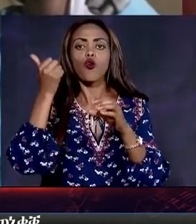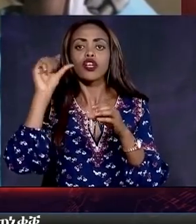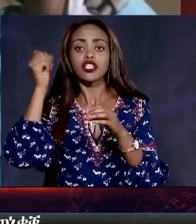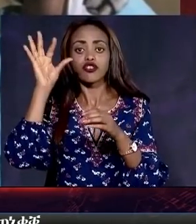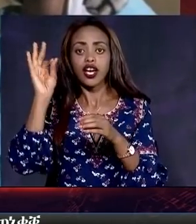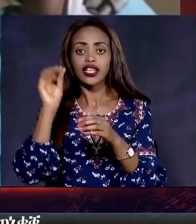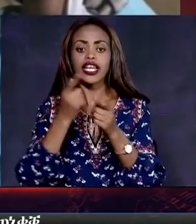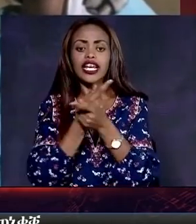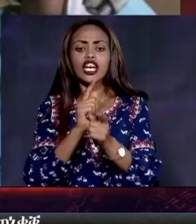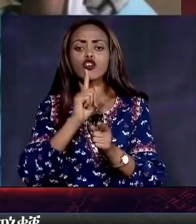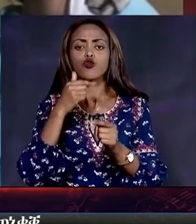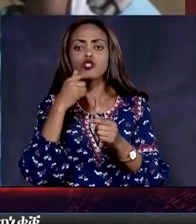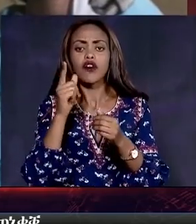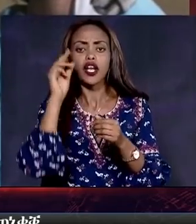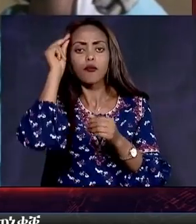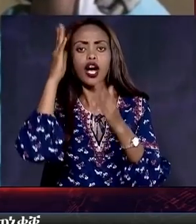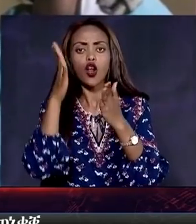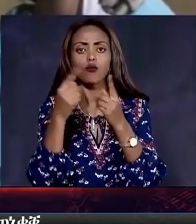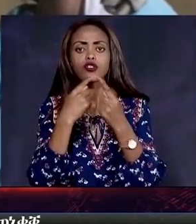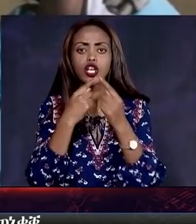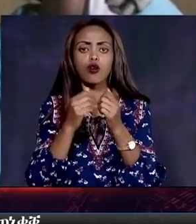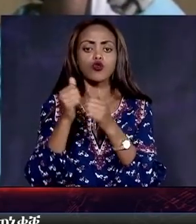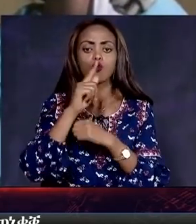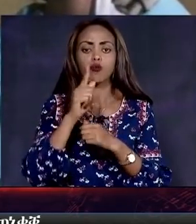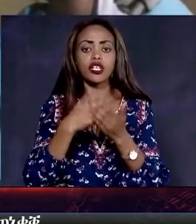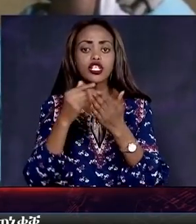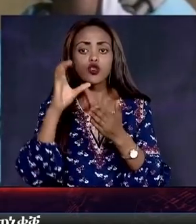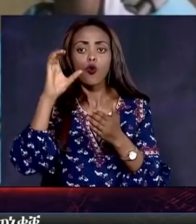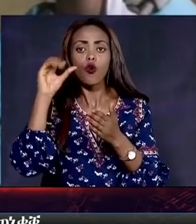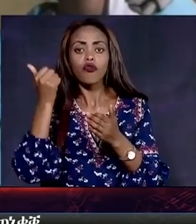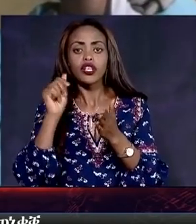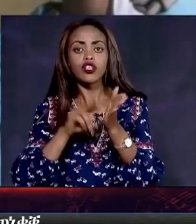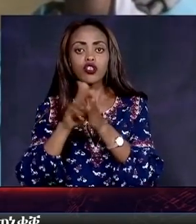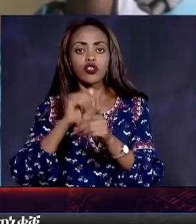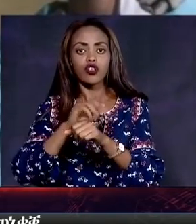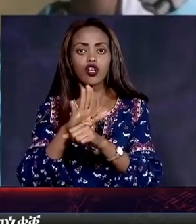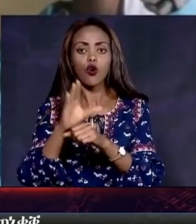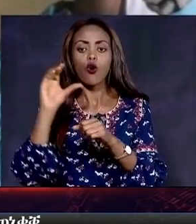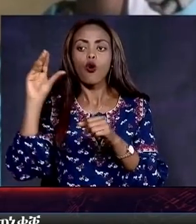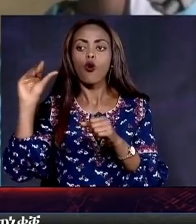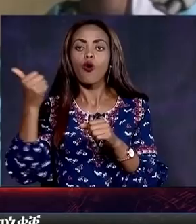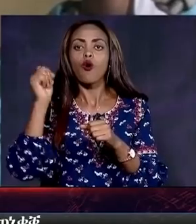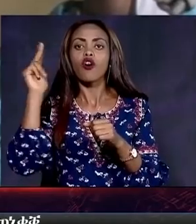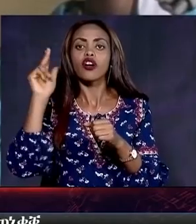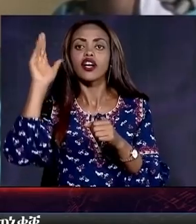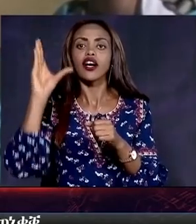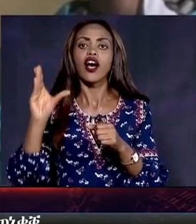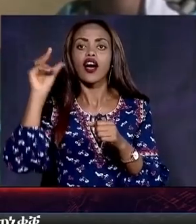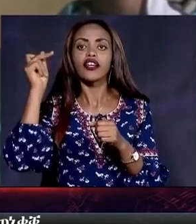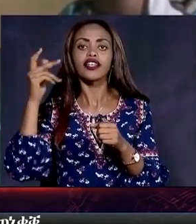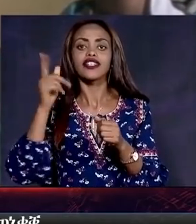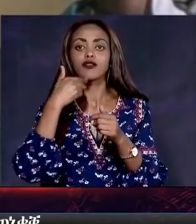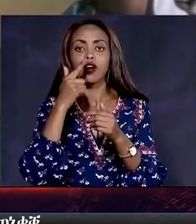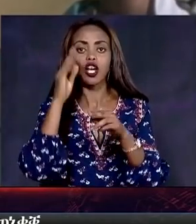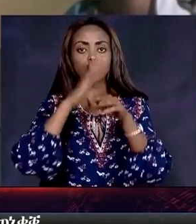19 ከድሕን ዝተባሃለ ባህላ ፎሲ ምዝራብ ስዕቡ እዩ እቲ ኮቪድ ኦርጋኒክ ብምባል ዝፍለጥ ባህላዊ መድሓኒት ሳይንሳዊ ናይ ምድሓን